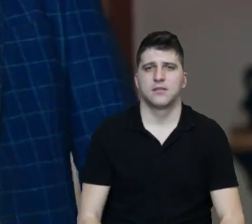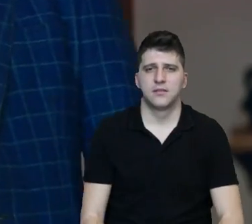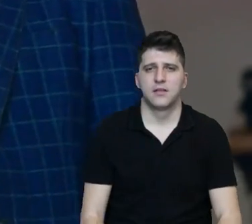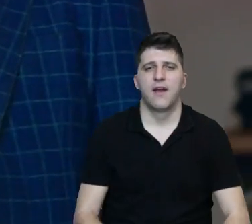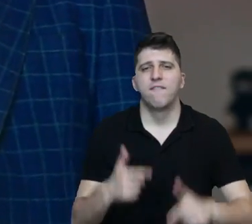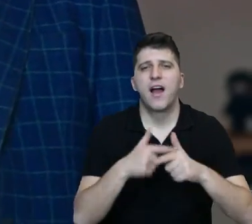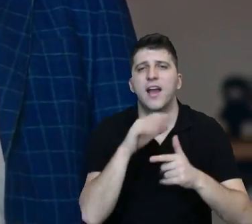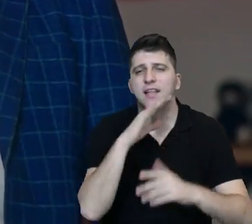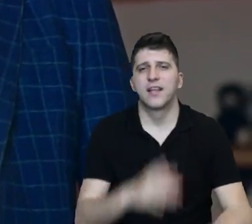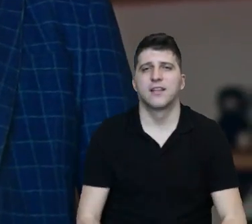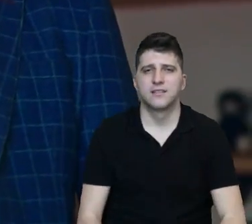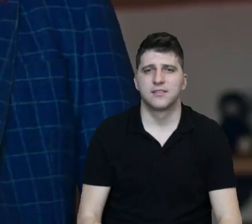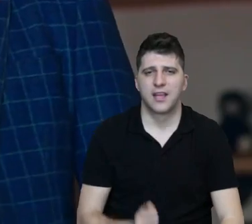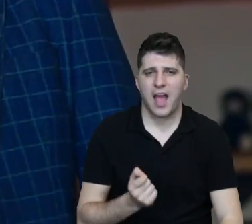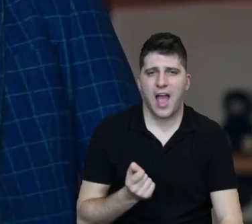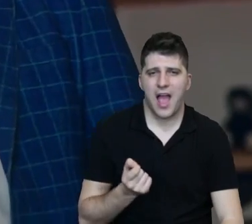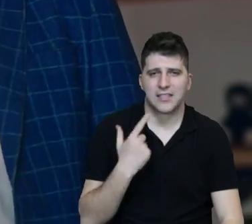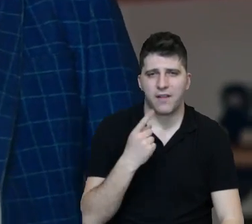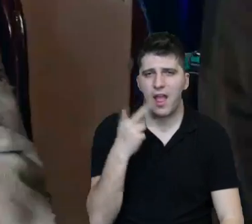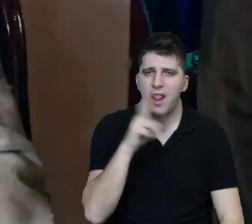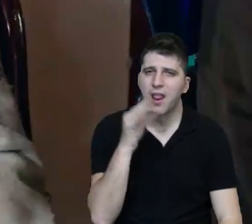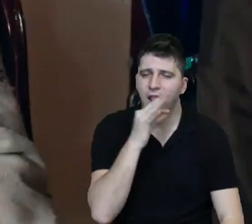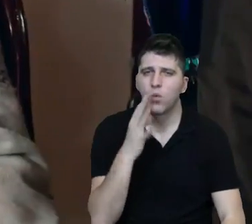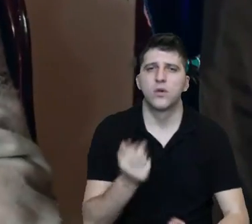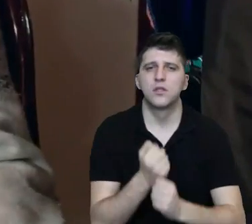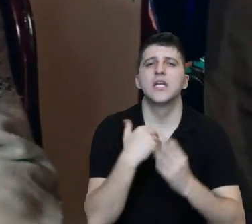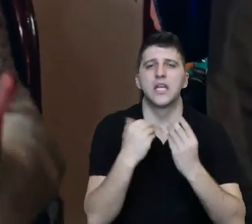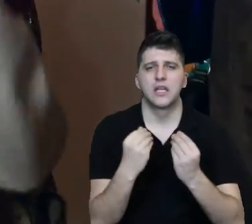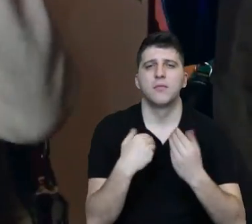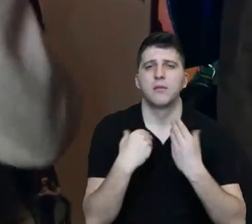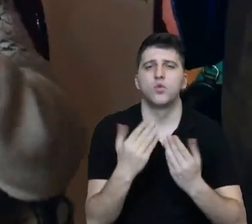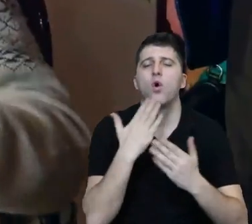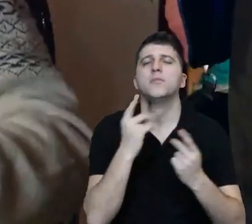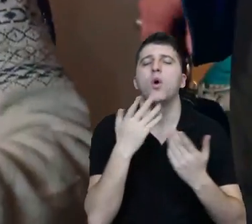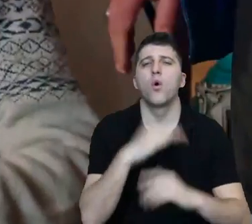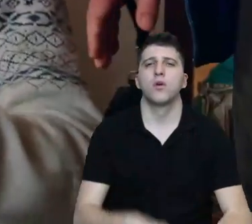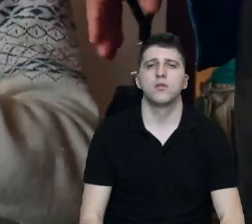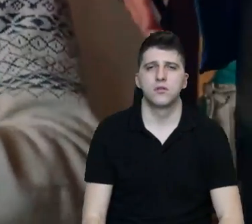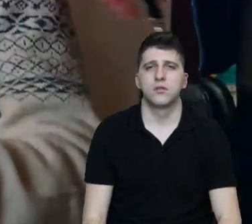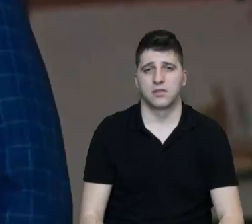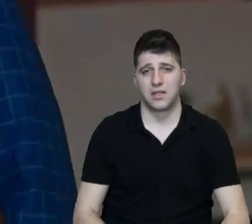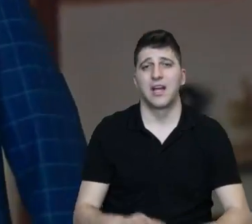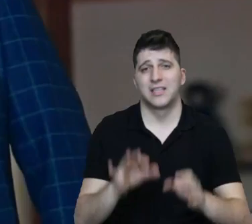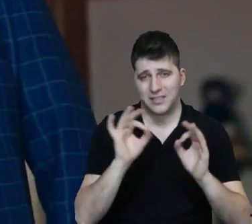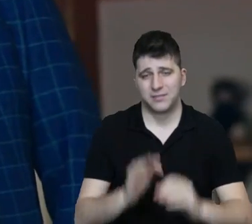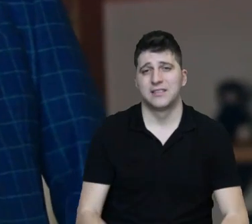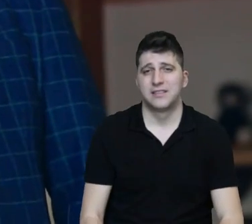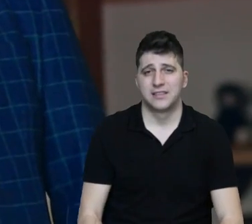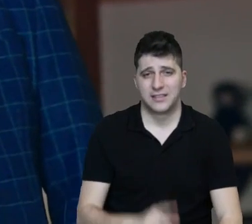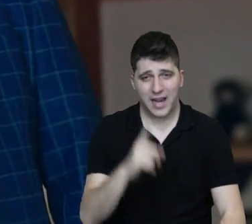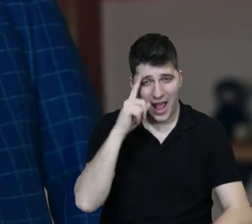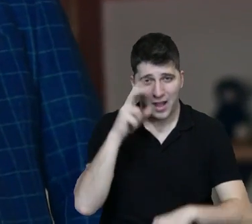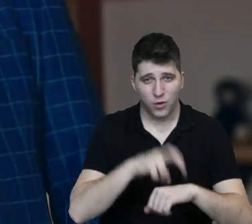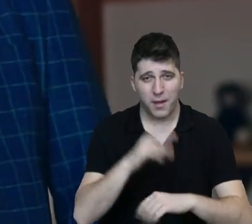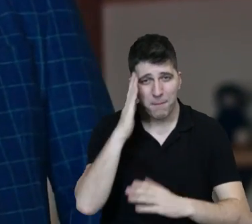Fahir dede. Az önce tası tarağı topladın gidiyordun ha. Ne oldu? İyiyim. Yok bir şey. Tabii şimdi sen hatırlıyor